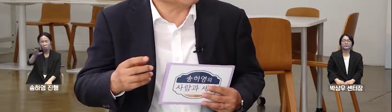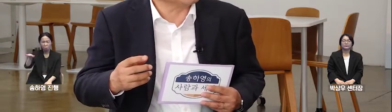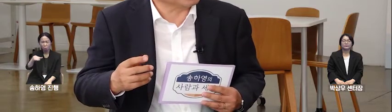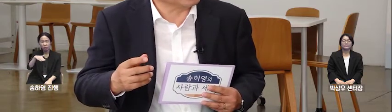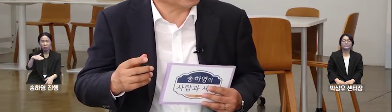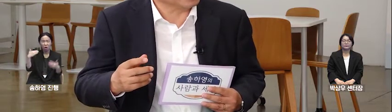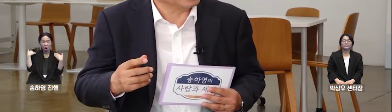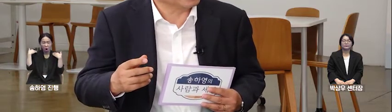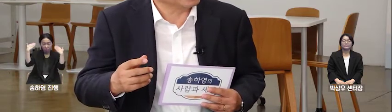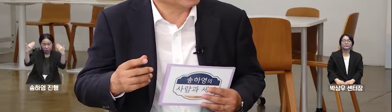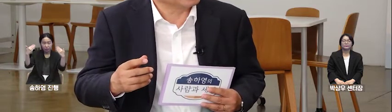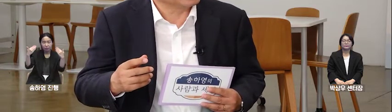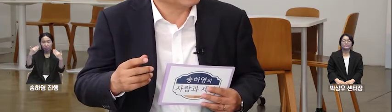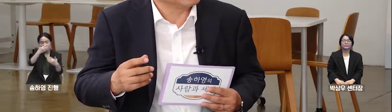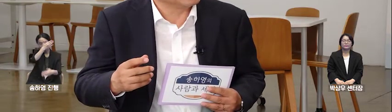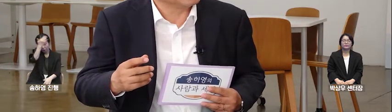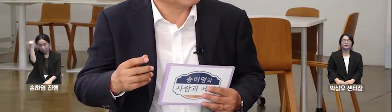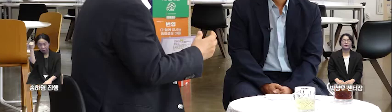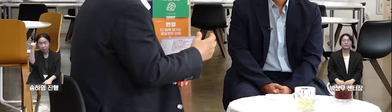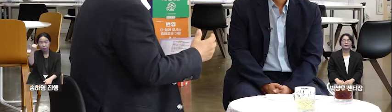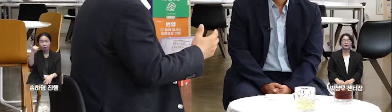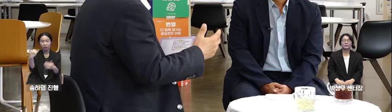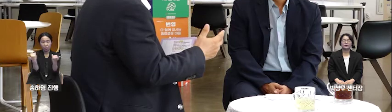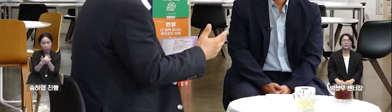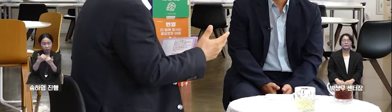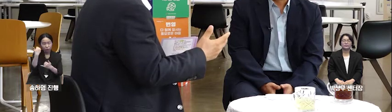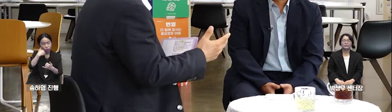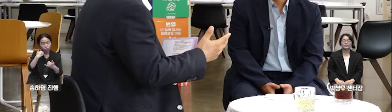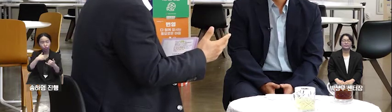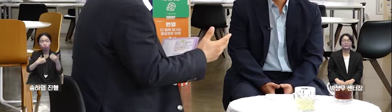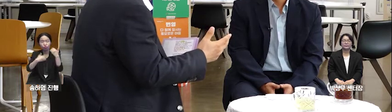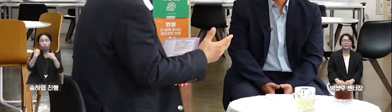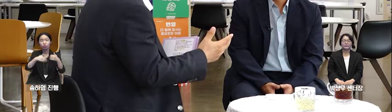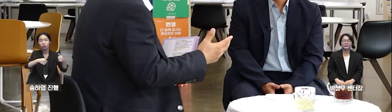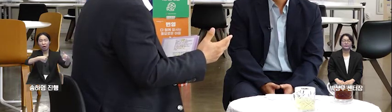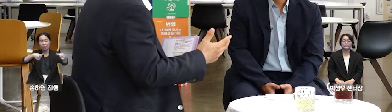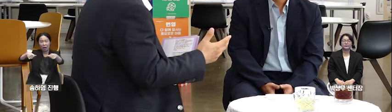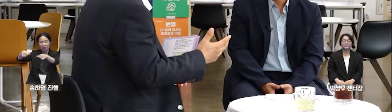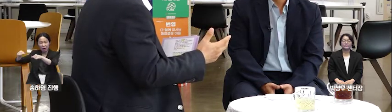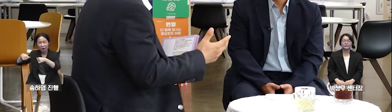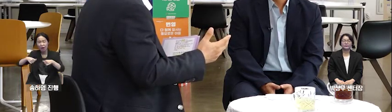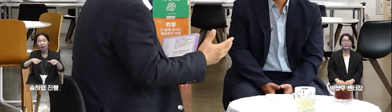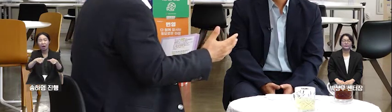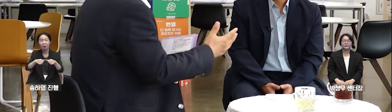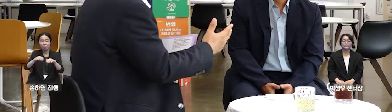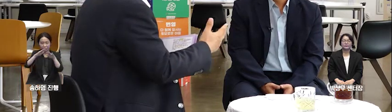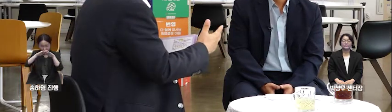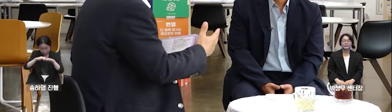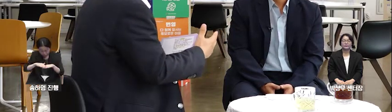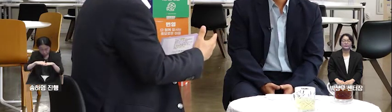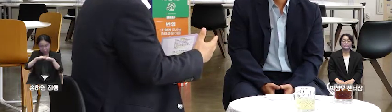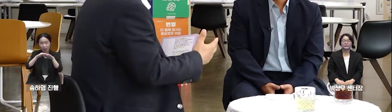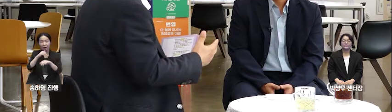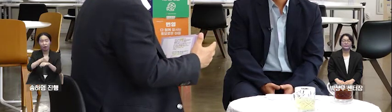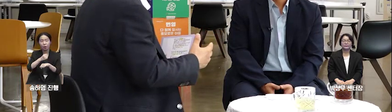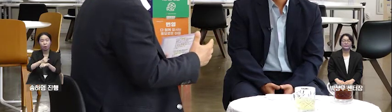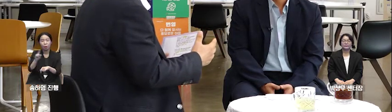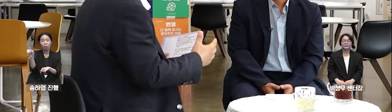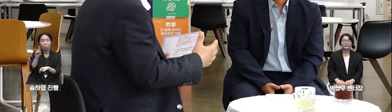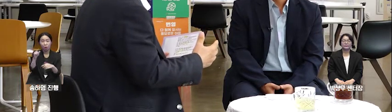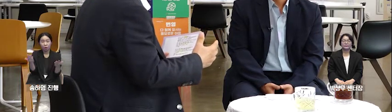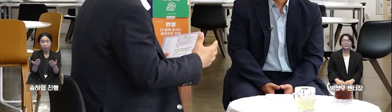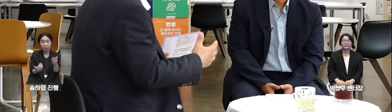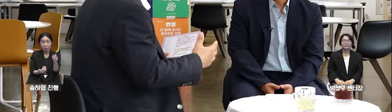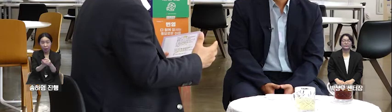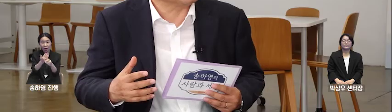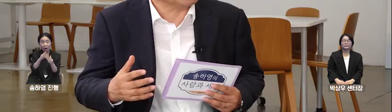모든 어른들한테 다 찾아다니면서 세배를 드리고 인사를 드리고 또 무슨 일이